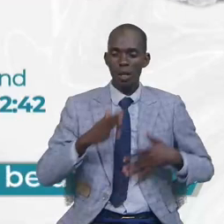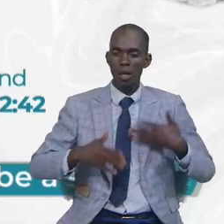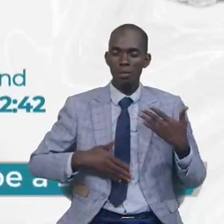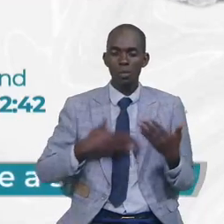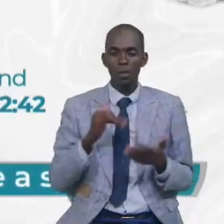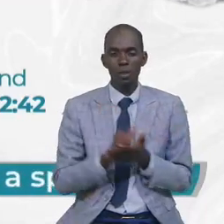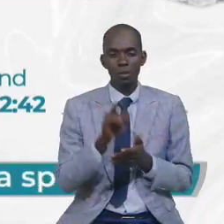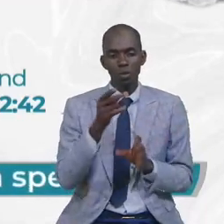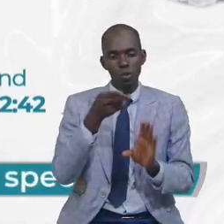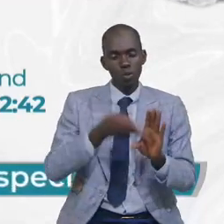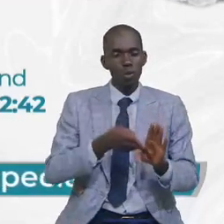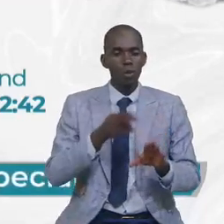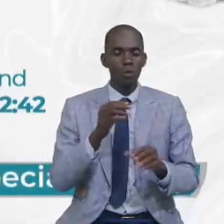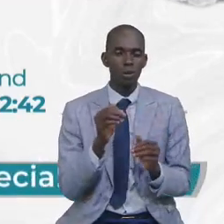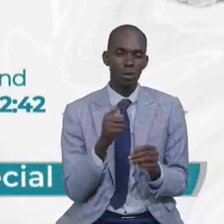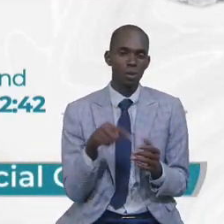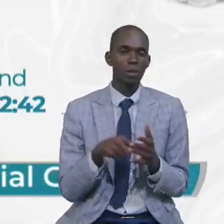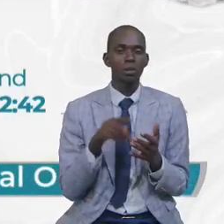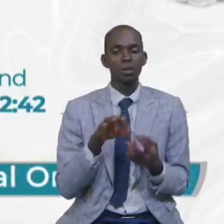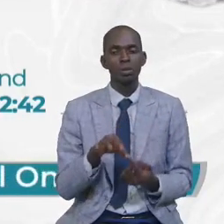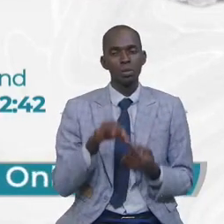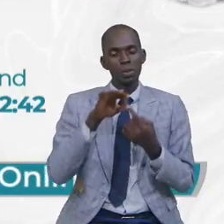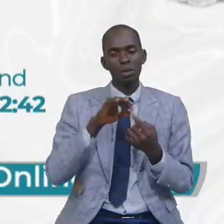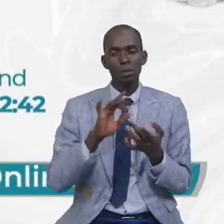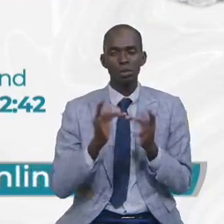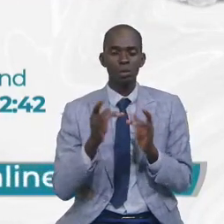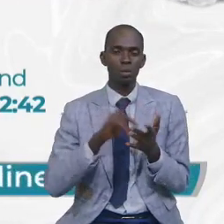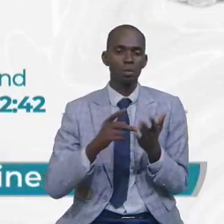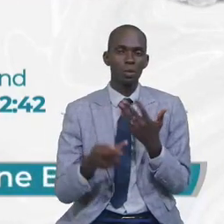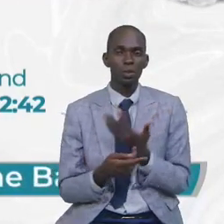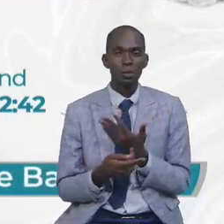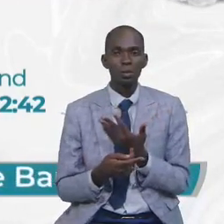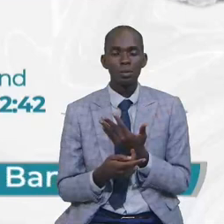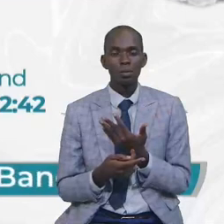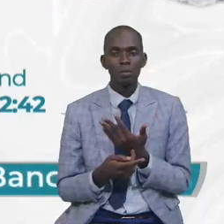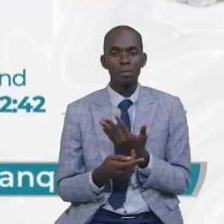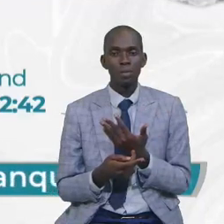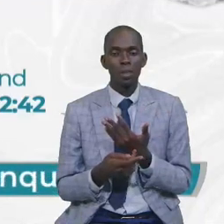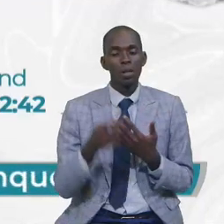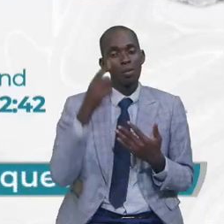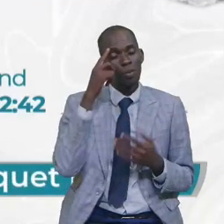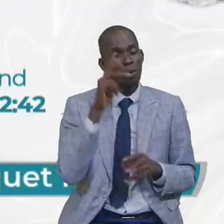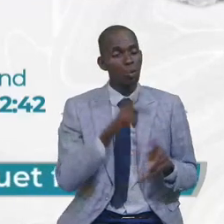la joie de vous compter parmi les participants de ce banquet